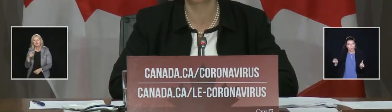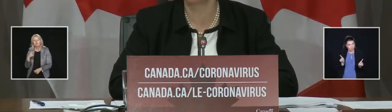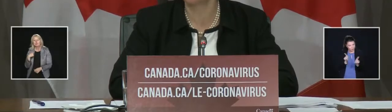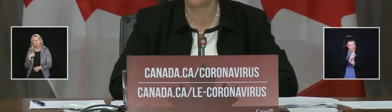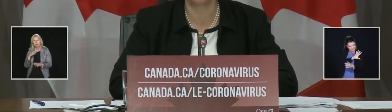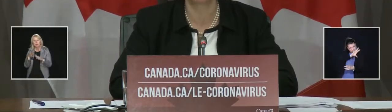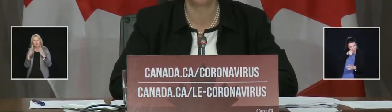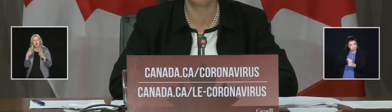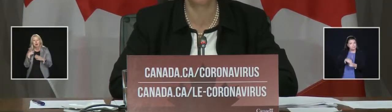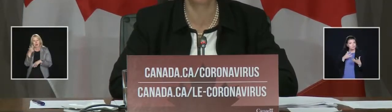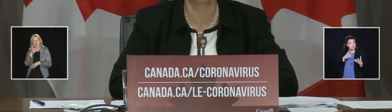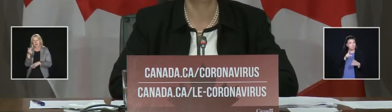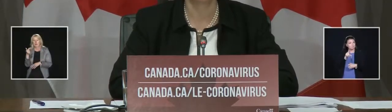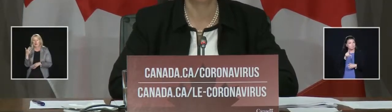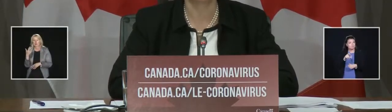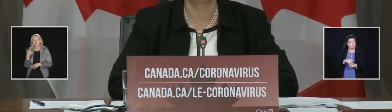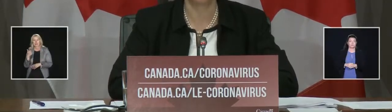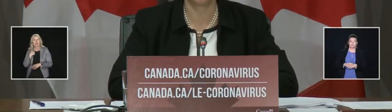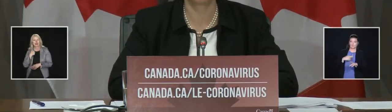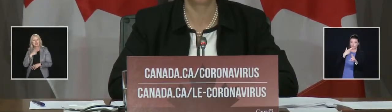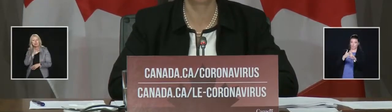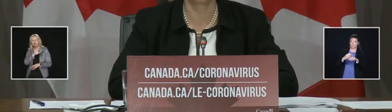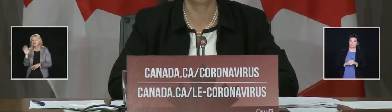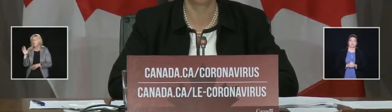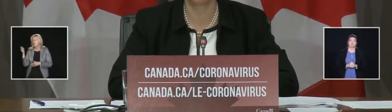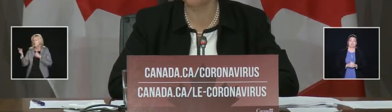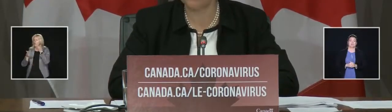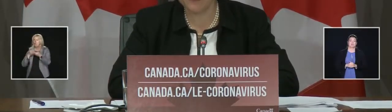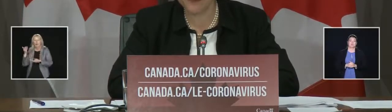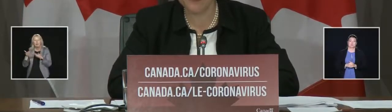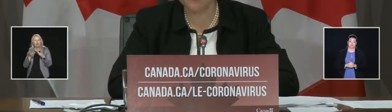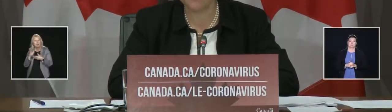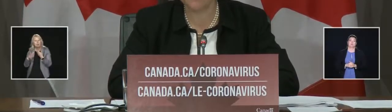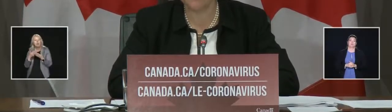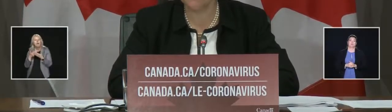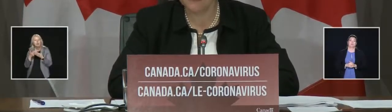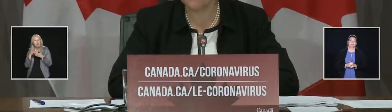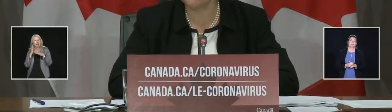gouvernement, et j'ose même dire notre pays, accueille